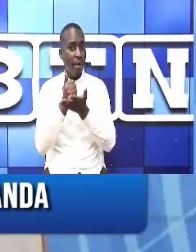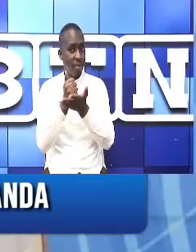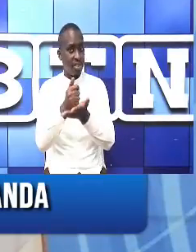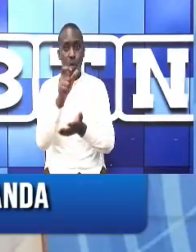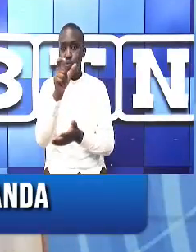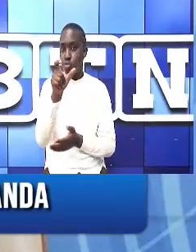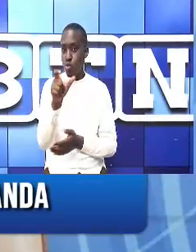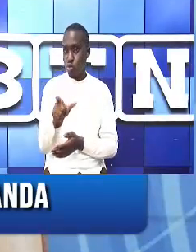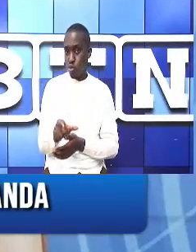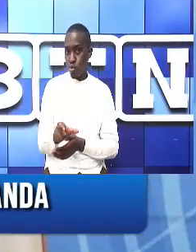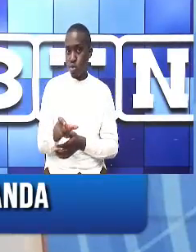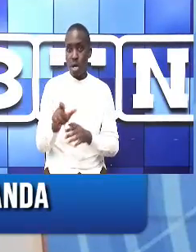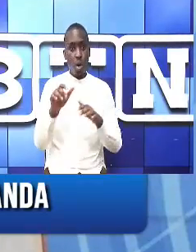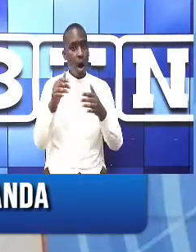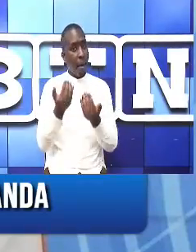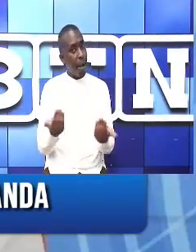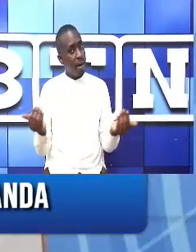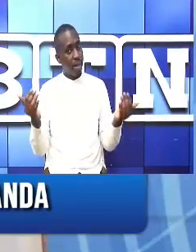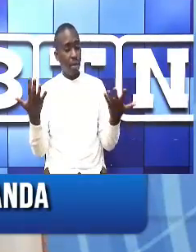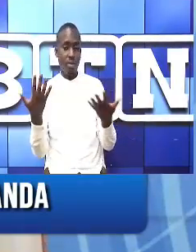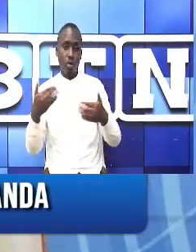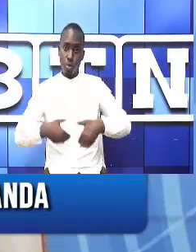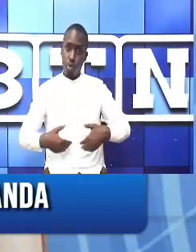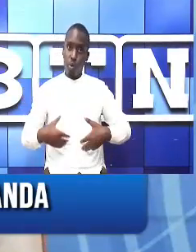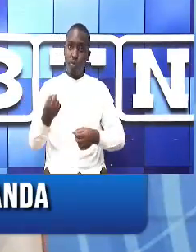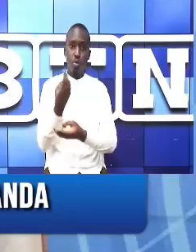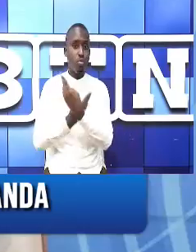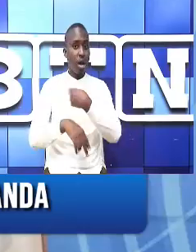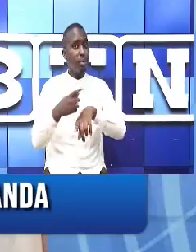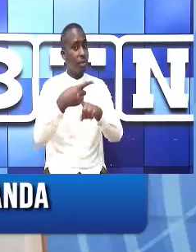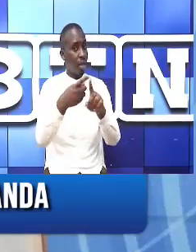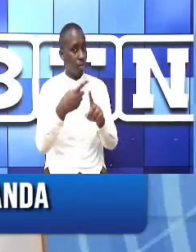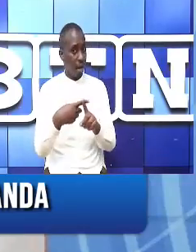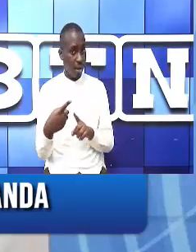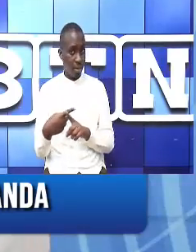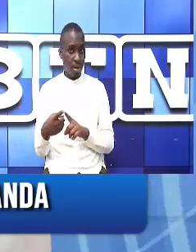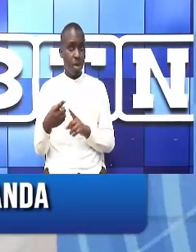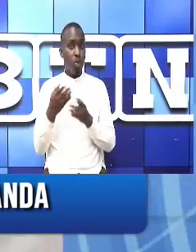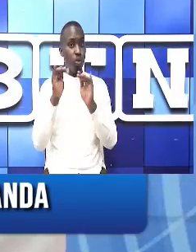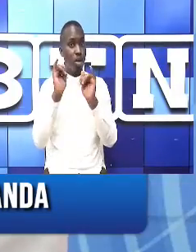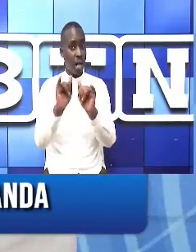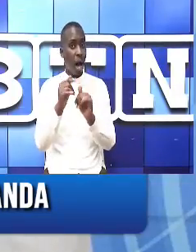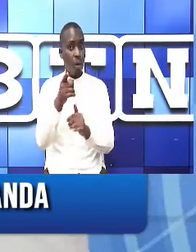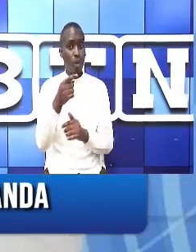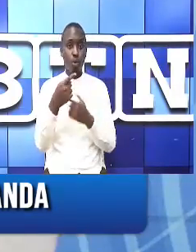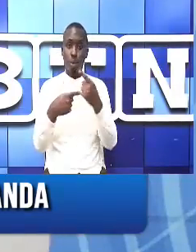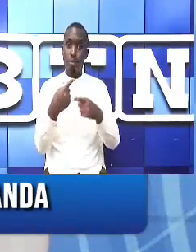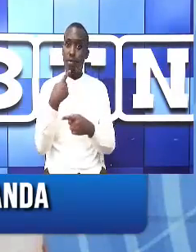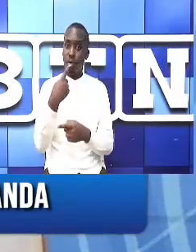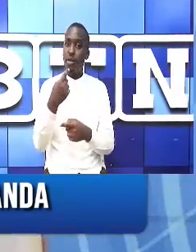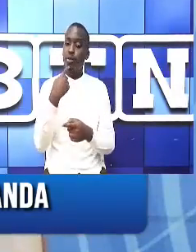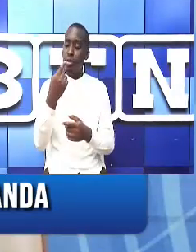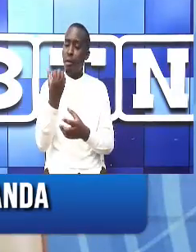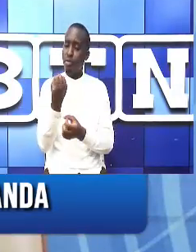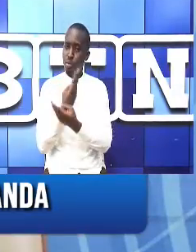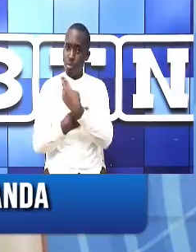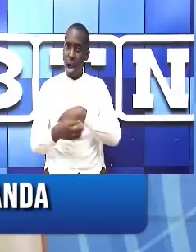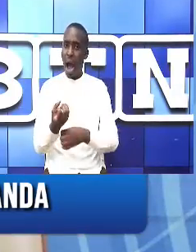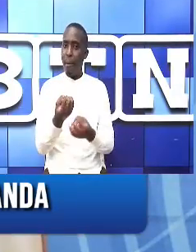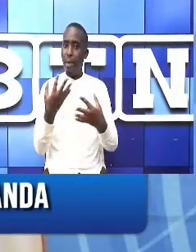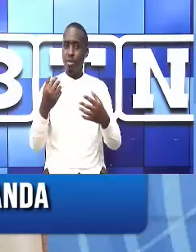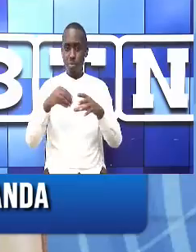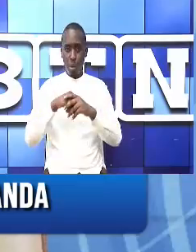umuntu abana cyangwa se urubyiruko bafite ubumuga butandukanye tugira nanone nkubwire ngo iyo tuvuze abafite ubumuga abenshi mu